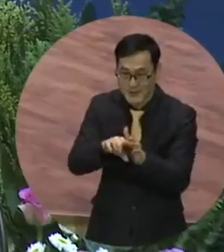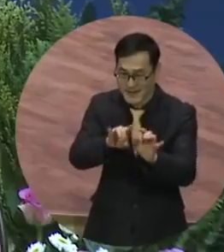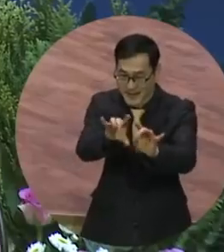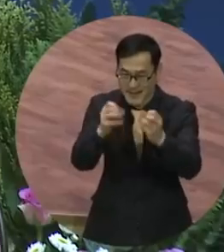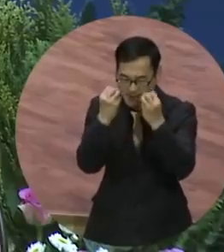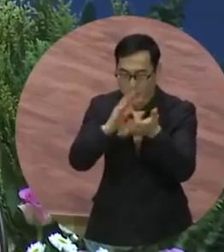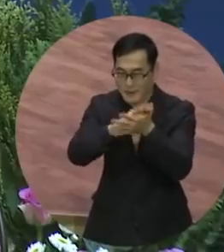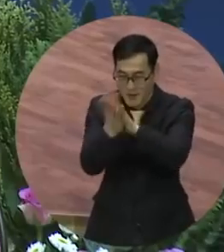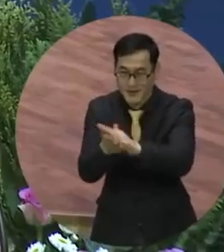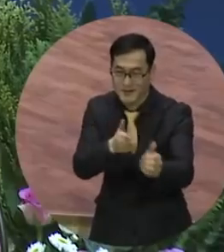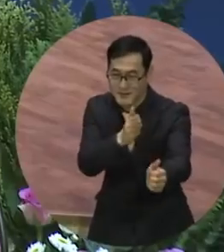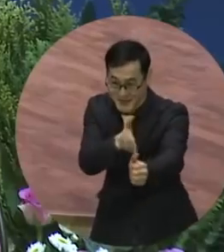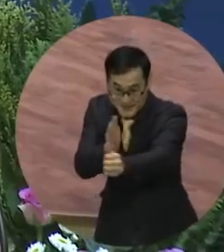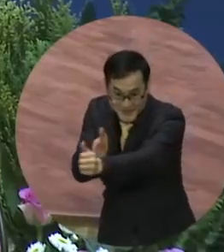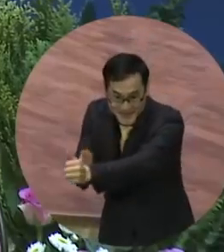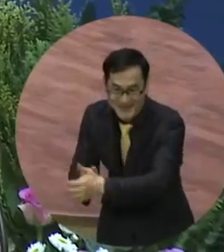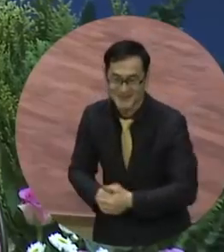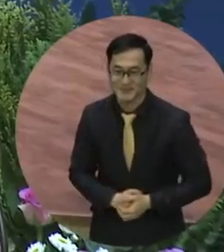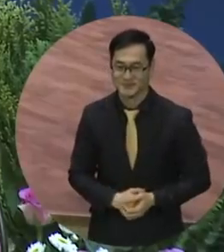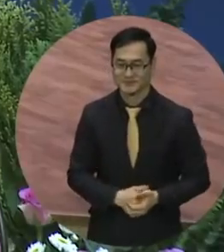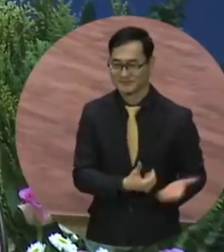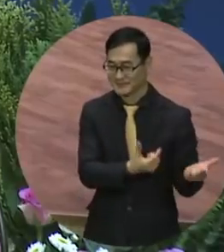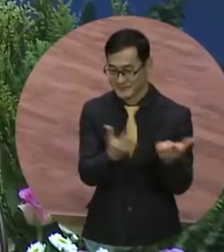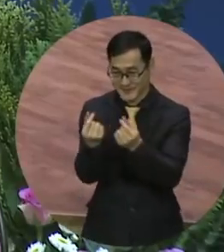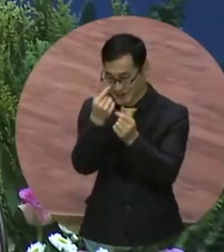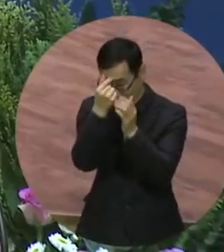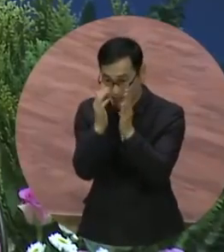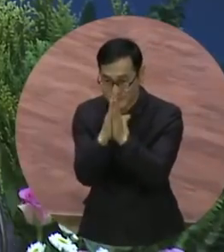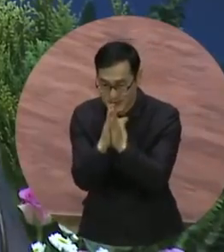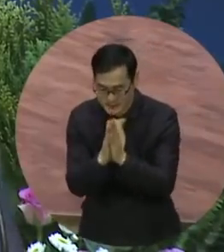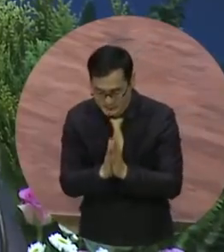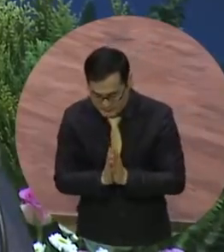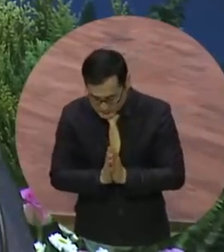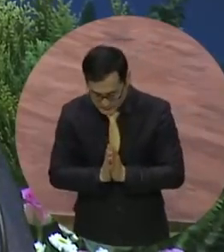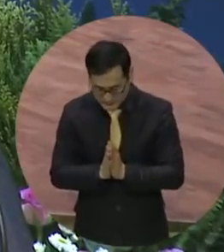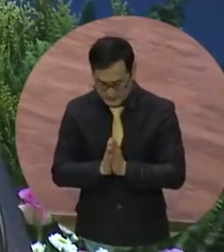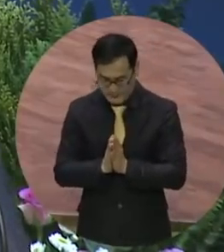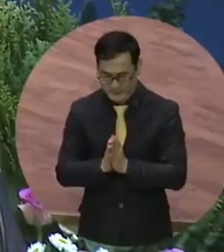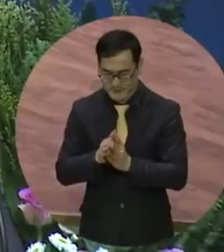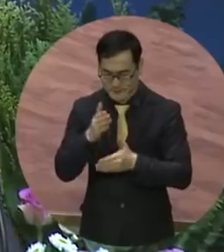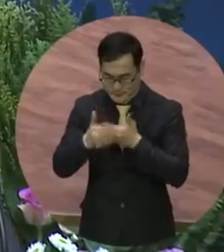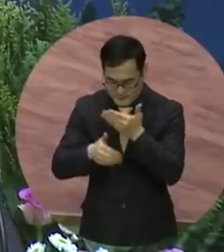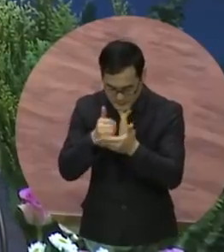축복합니다. 기도합시다. 아버지 하나님 참 감사합니다.